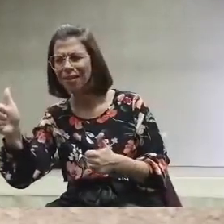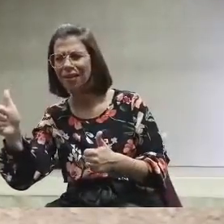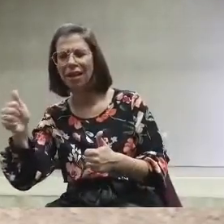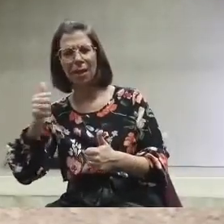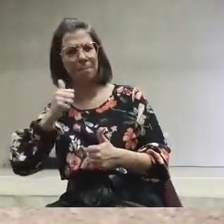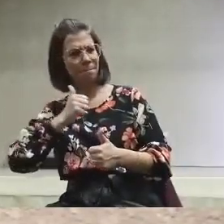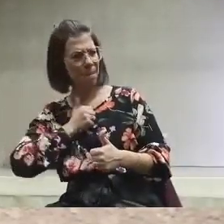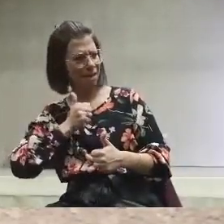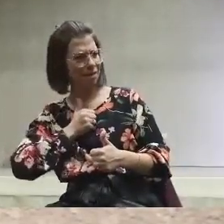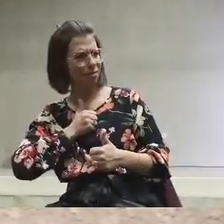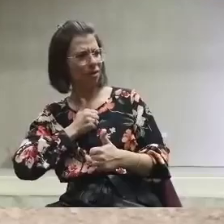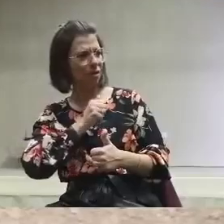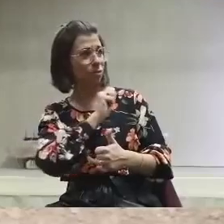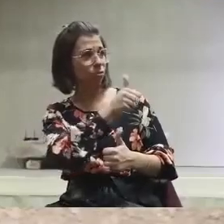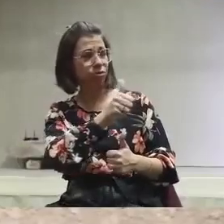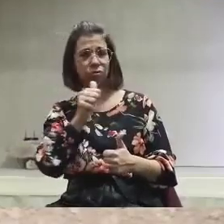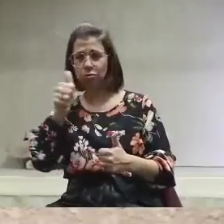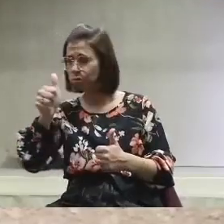Je dirais même de tous les âges.